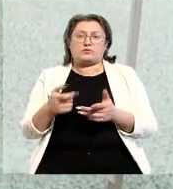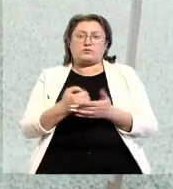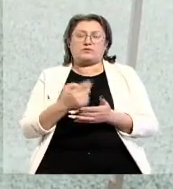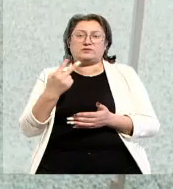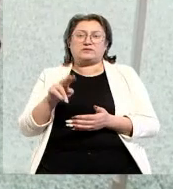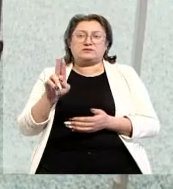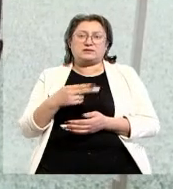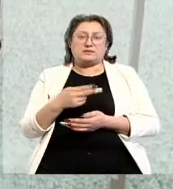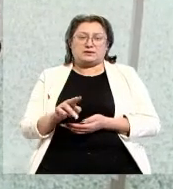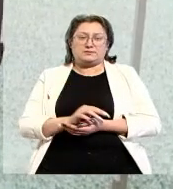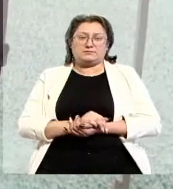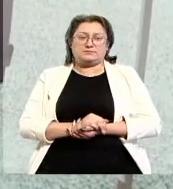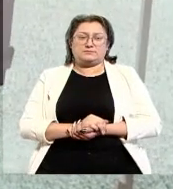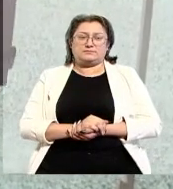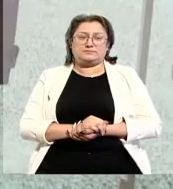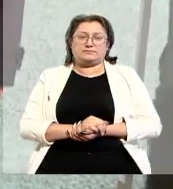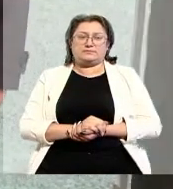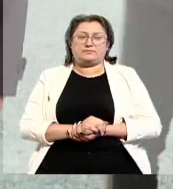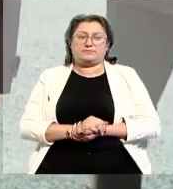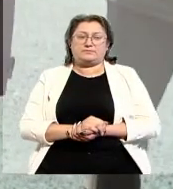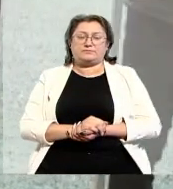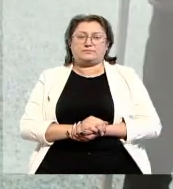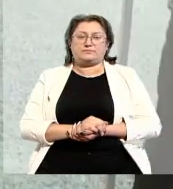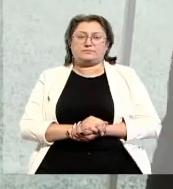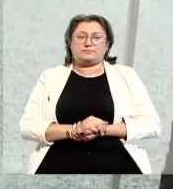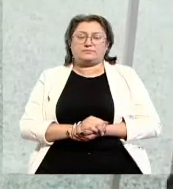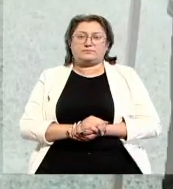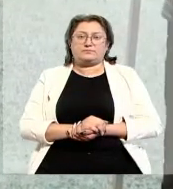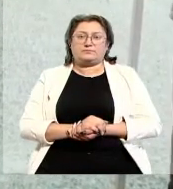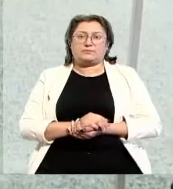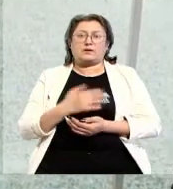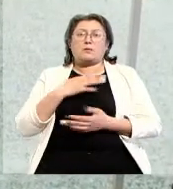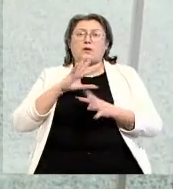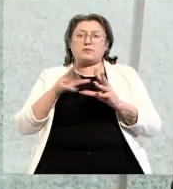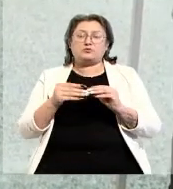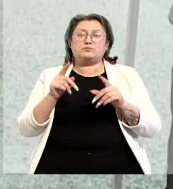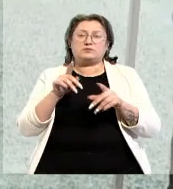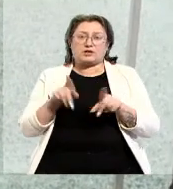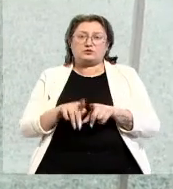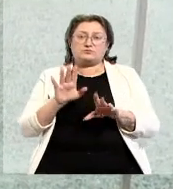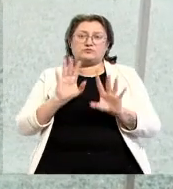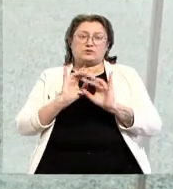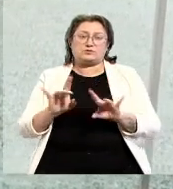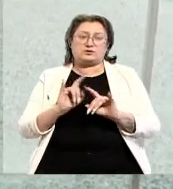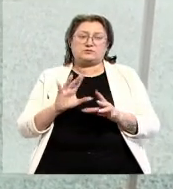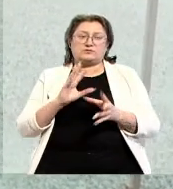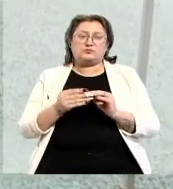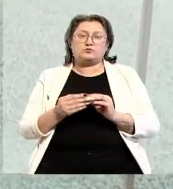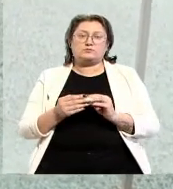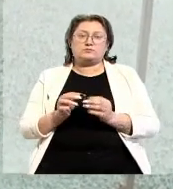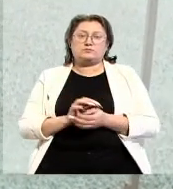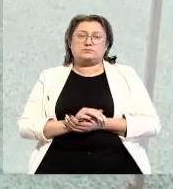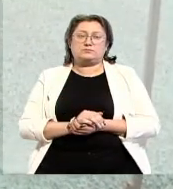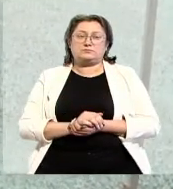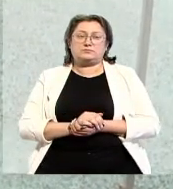Біз жолда 90 айының 20-сына дейін тапсырамыз. Барлық жоба бойынша сізге де баяндап жүрмін. Жалпы жоба бойынша бүгі шүгесіне дейін айтатын